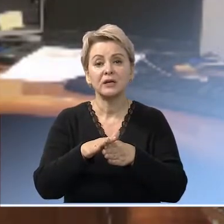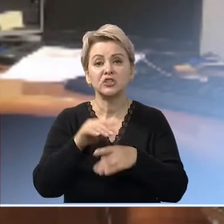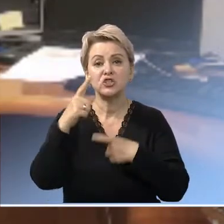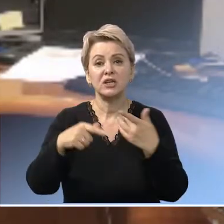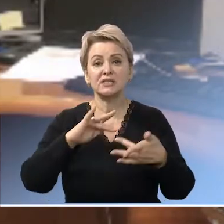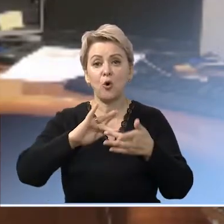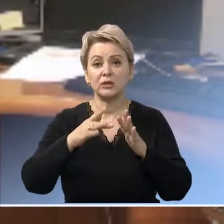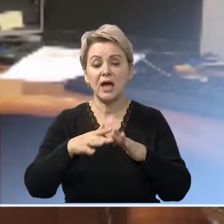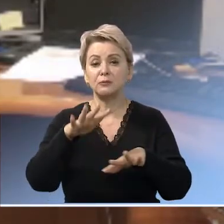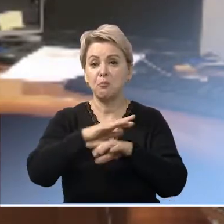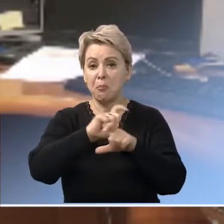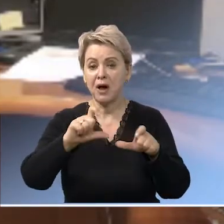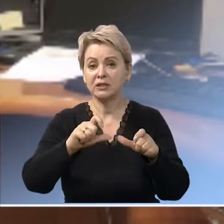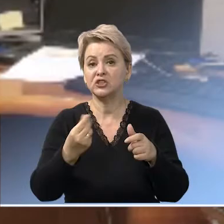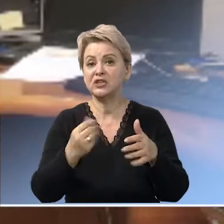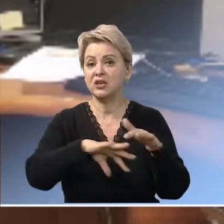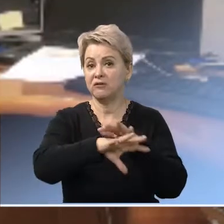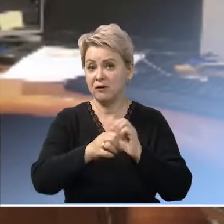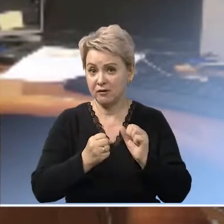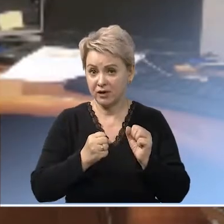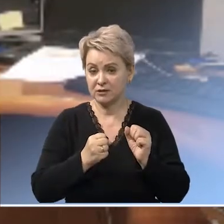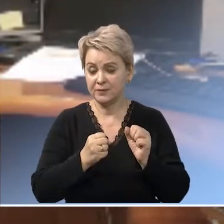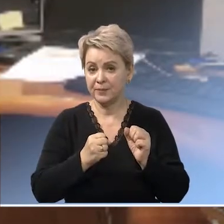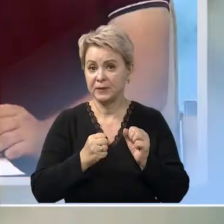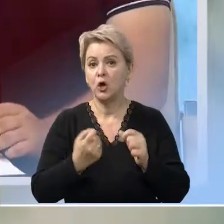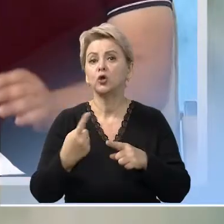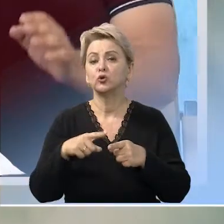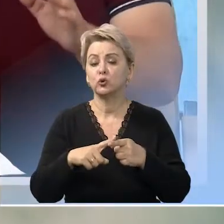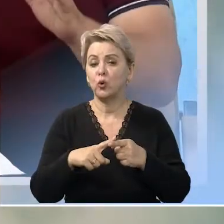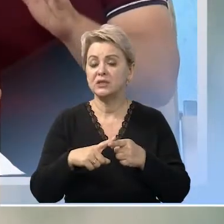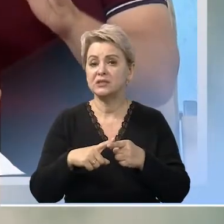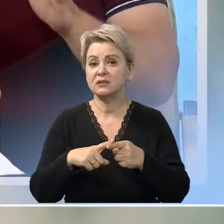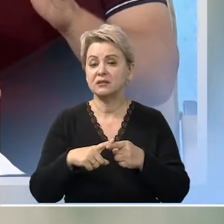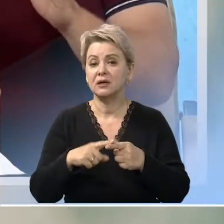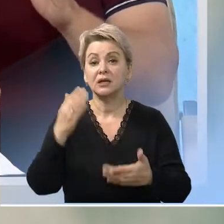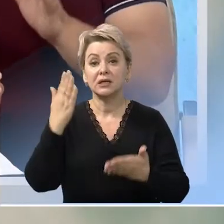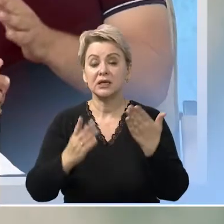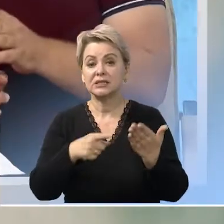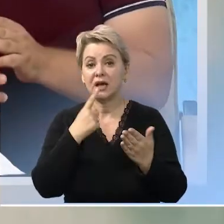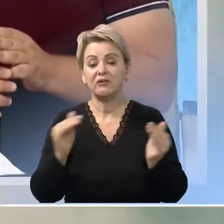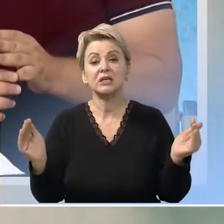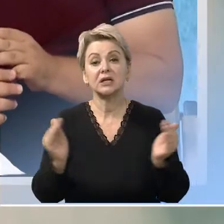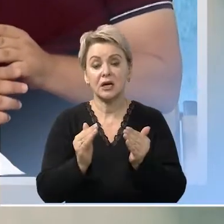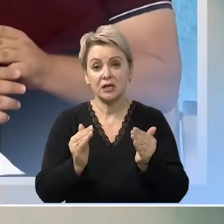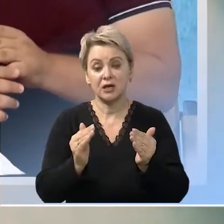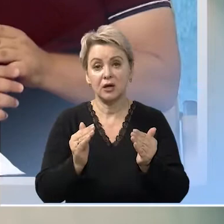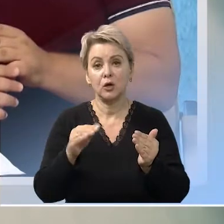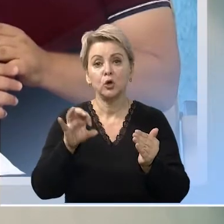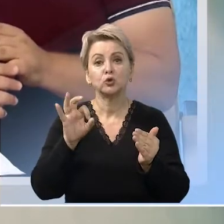онлайном банковским потерпевшего. Угу. Ну, то есть, вот если говорить кратко,